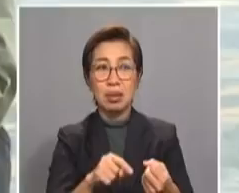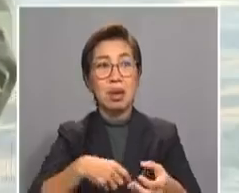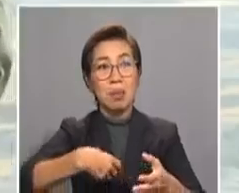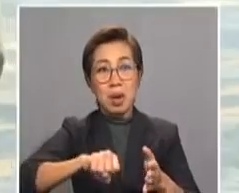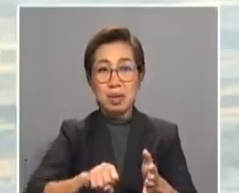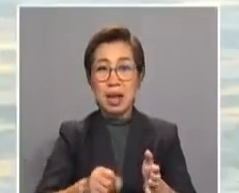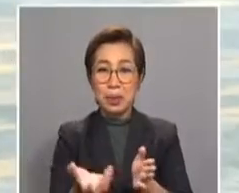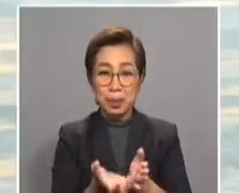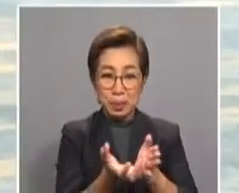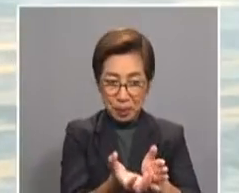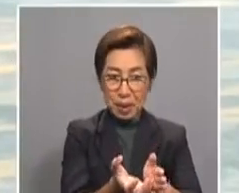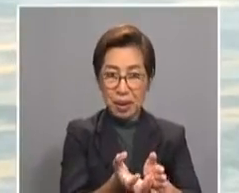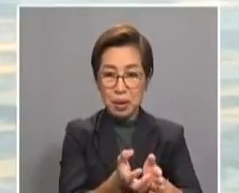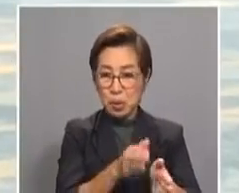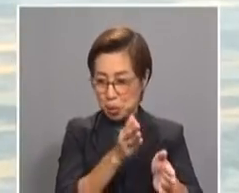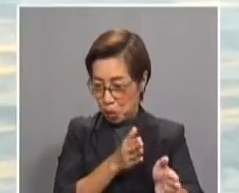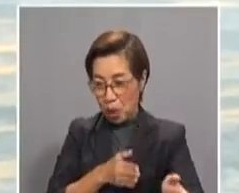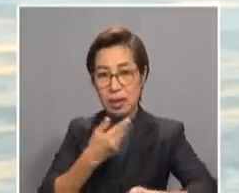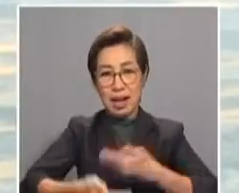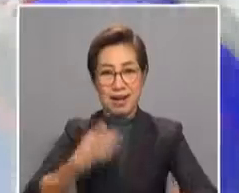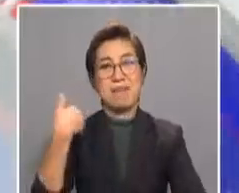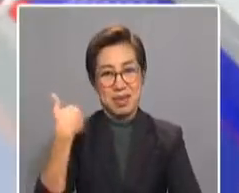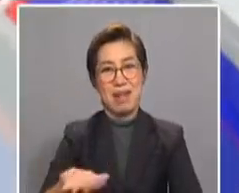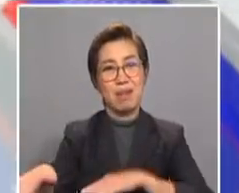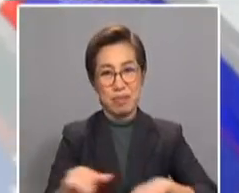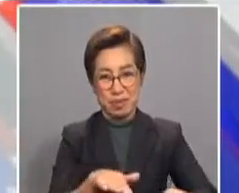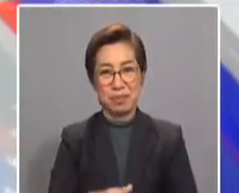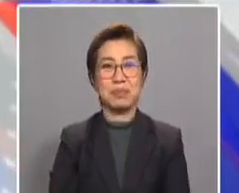เตรียมสแตนบายในพื้นที่แล้วเช่นเดียวกันค่ะคุณวรรณสิริคุณธีรวัฒน์คะ